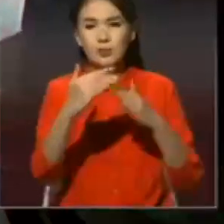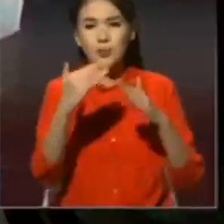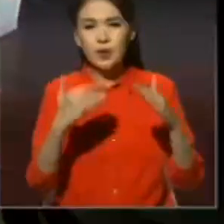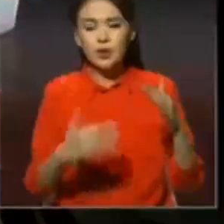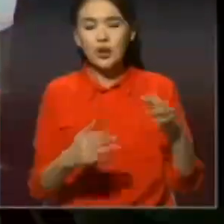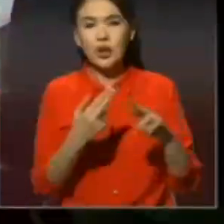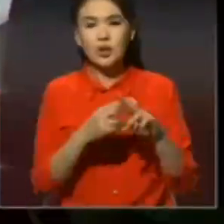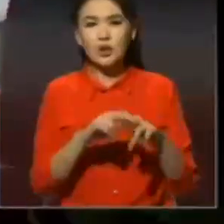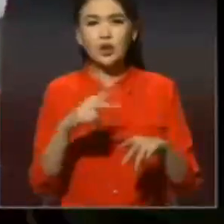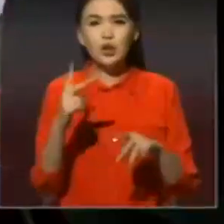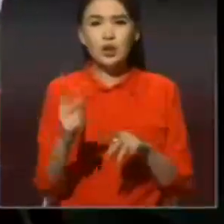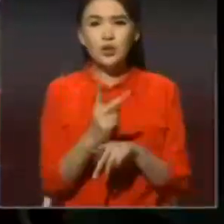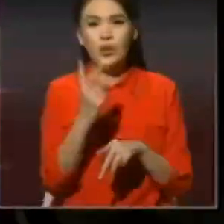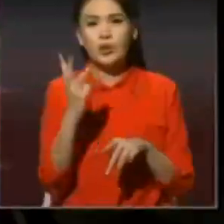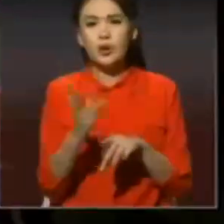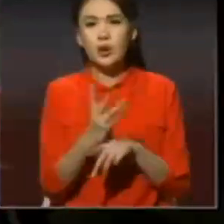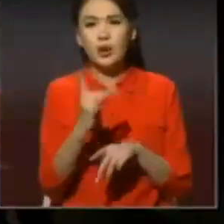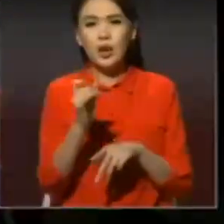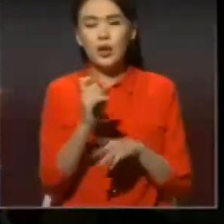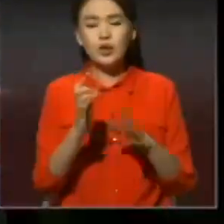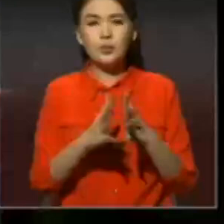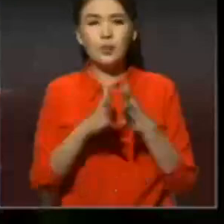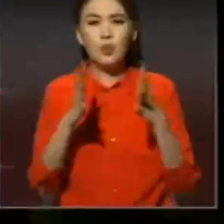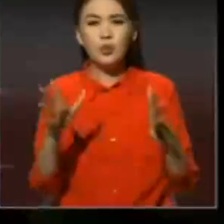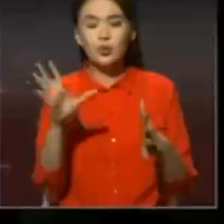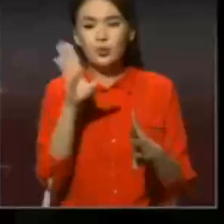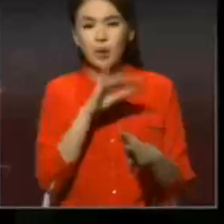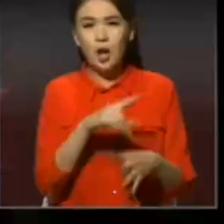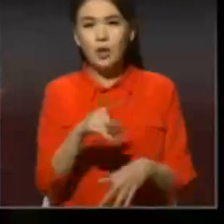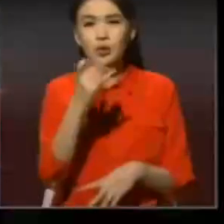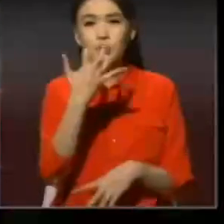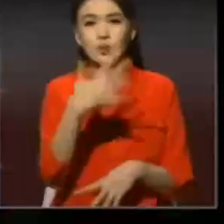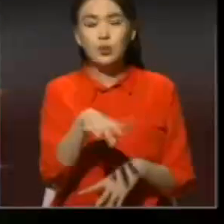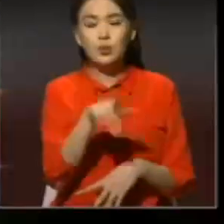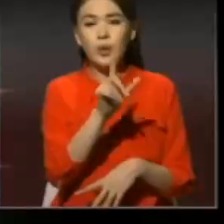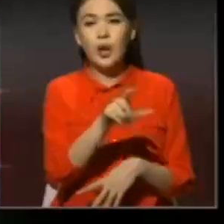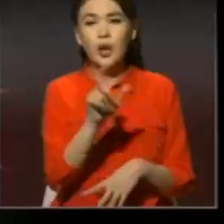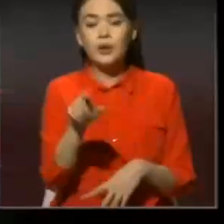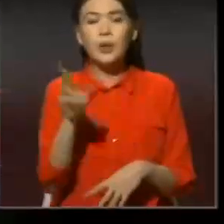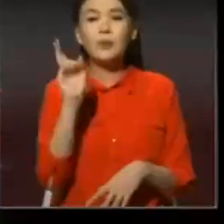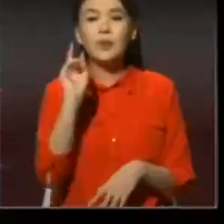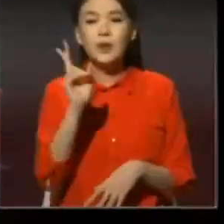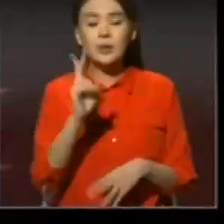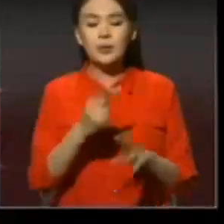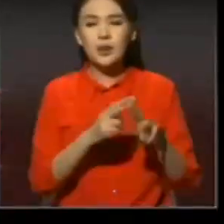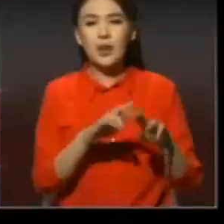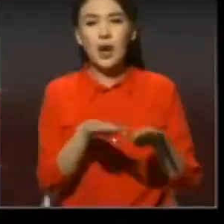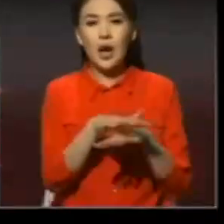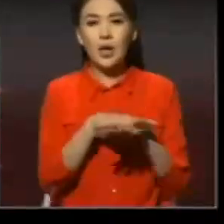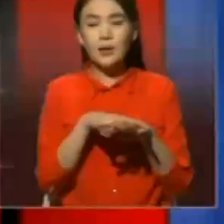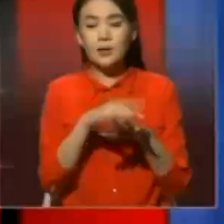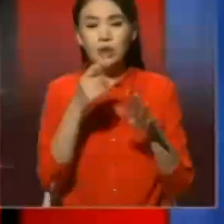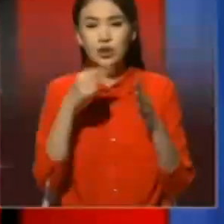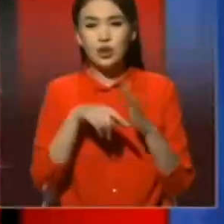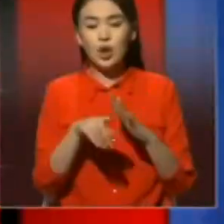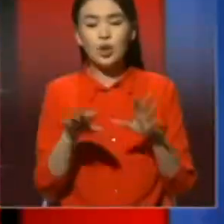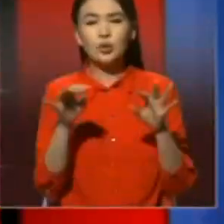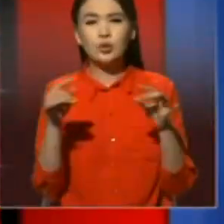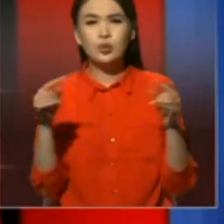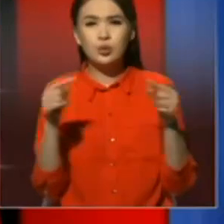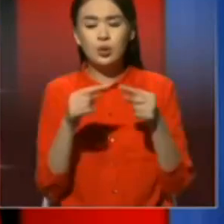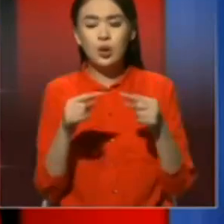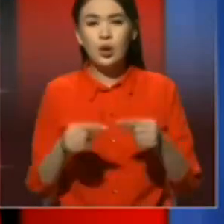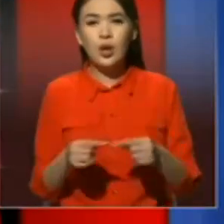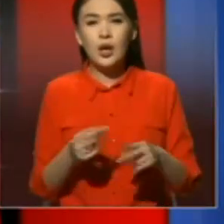де 2-3 есе артық кетуі мүмкін. Ал енді 150 мың адам кім? 150 мың адамды халқының ішінде жүріп, тура сіздердің